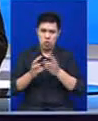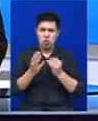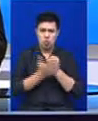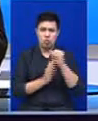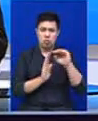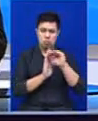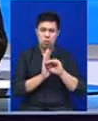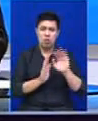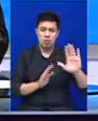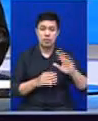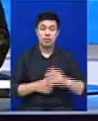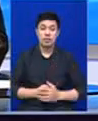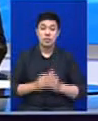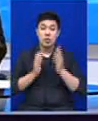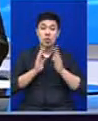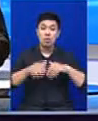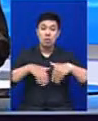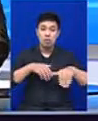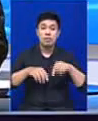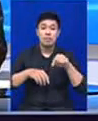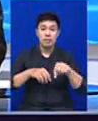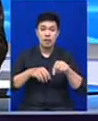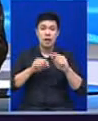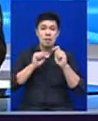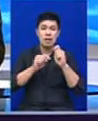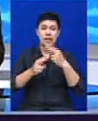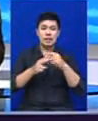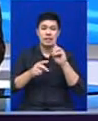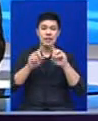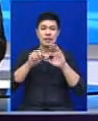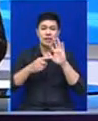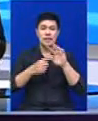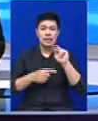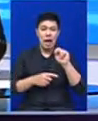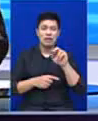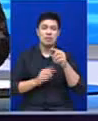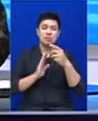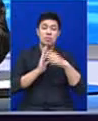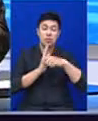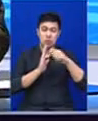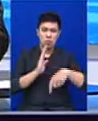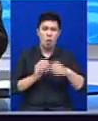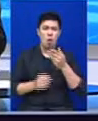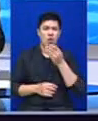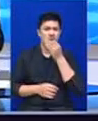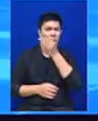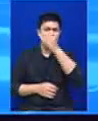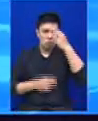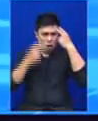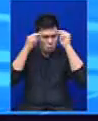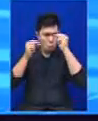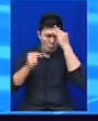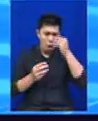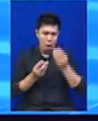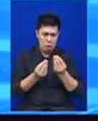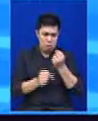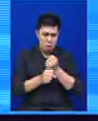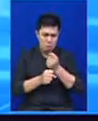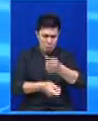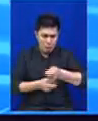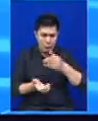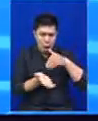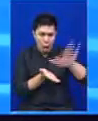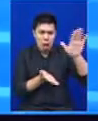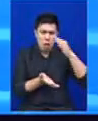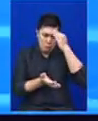ประชาชนในพื้นที่อำเภอด่านขุนทดก็ร้องนายกรัฐมนตรีนะครับหลังจากที่โดนขับไล่ให้ออกจากพื้นที่ทำกินโดยอ้างว่าเป็นพื้นที่สาธารณะนะครับ